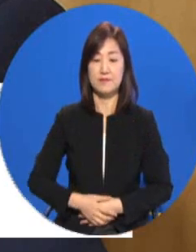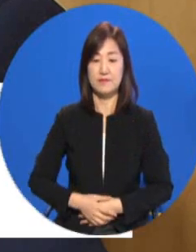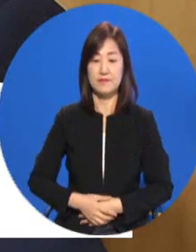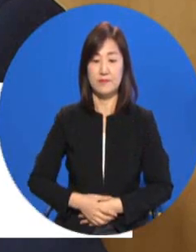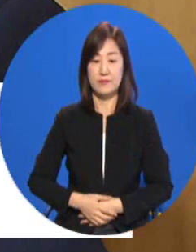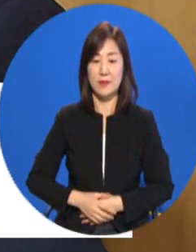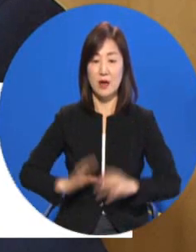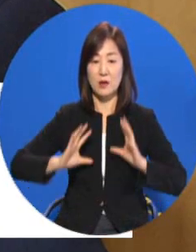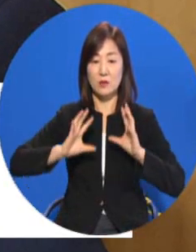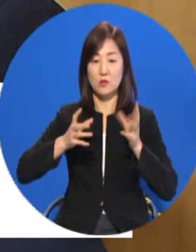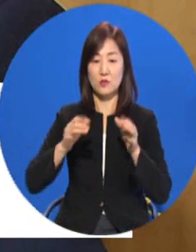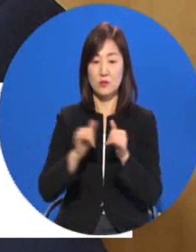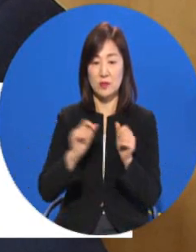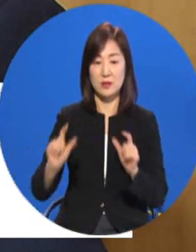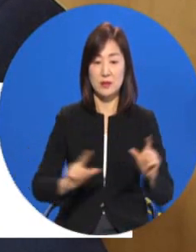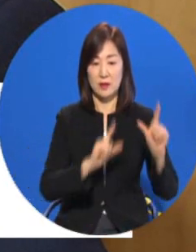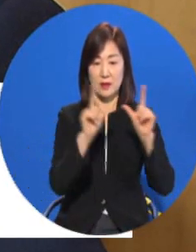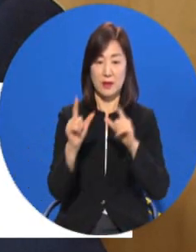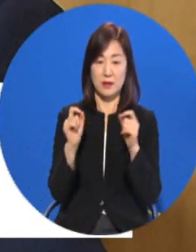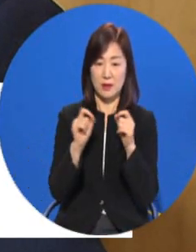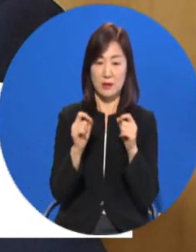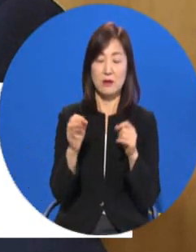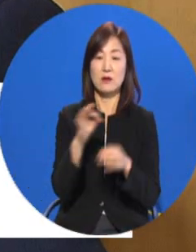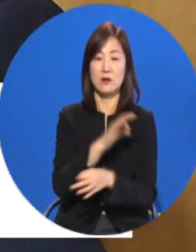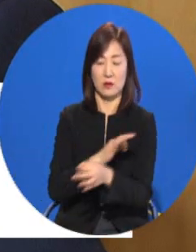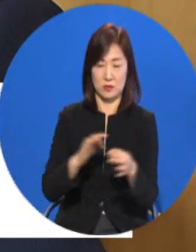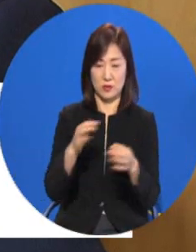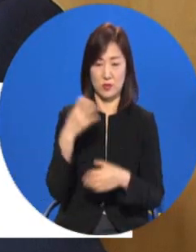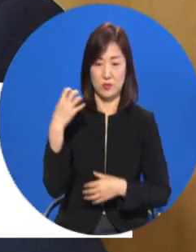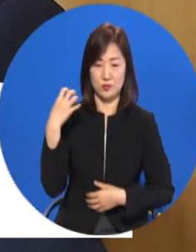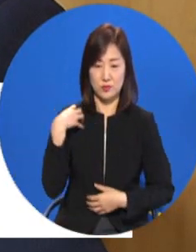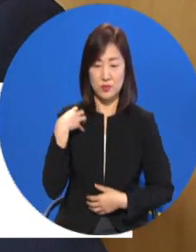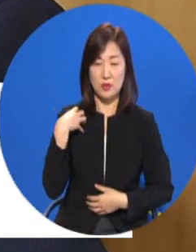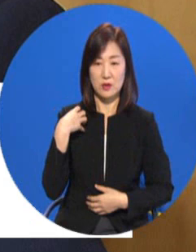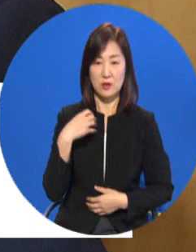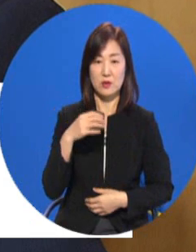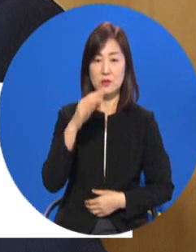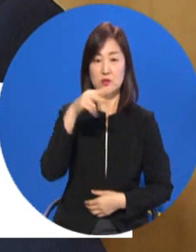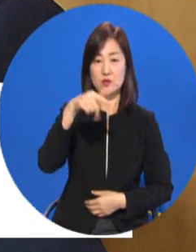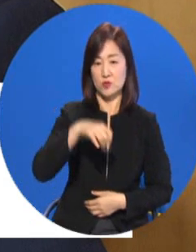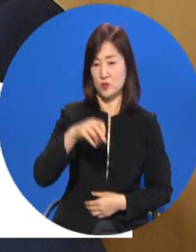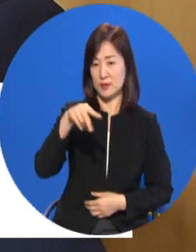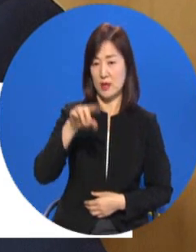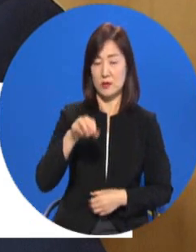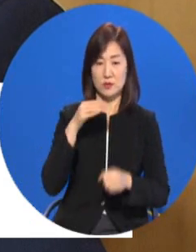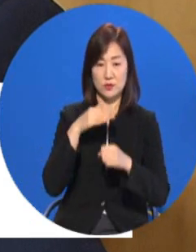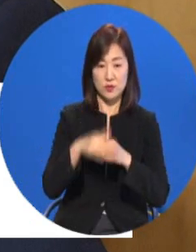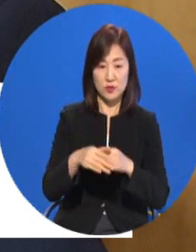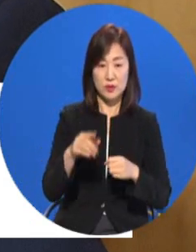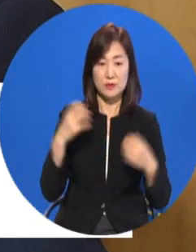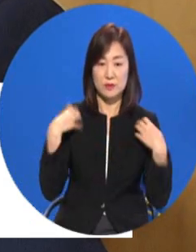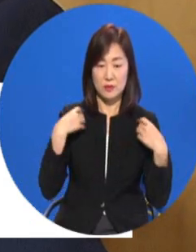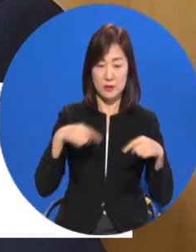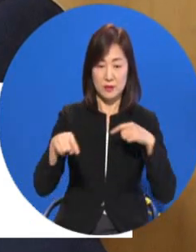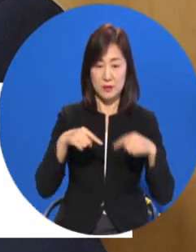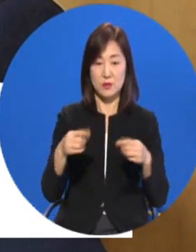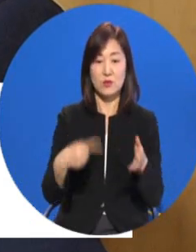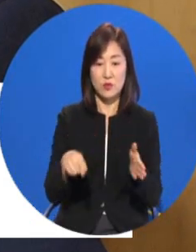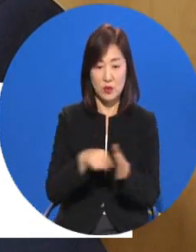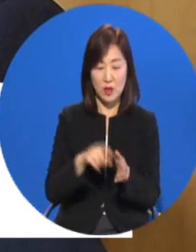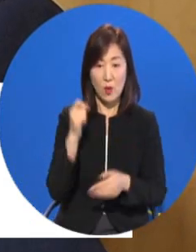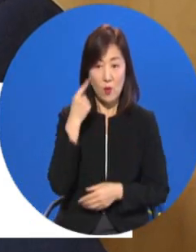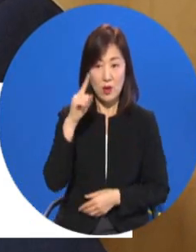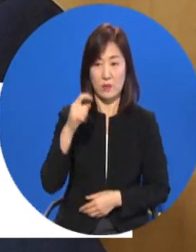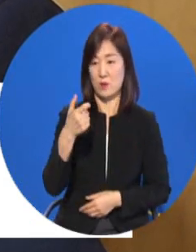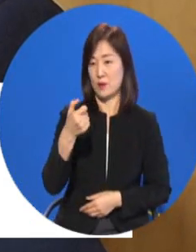생활에 밀 제관 가장 경제적으로 부담이 가는 지금 중산 주 의 정책을 펼치기 위해서 월 150 말에